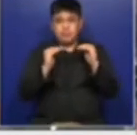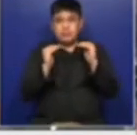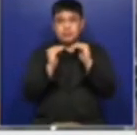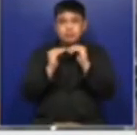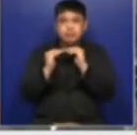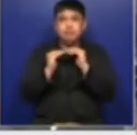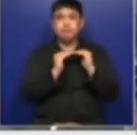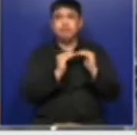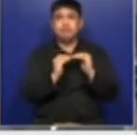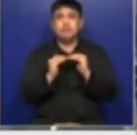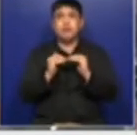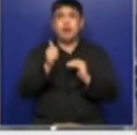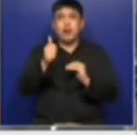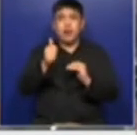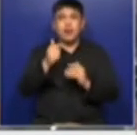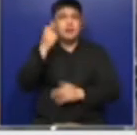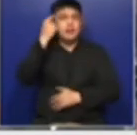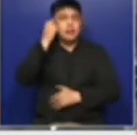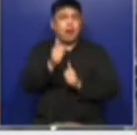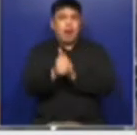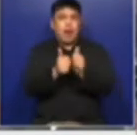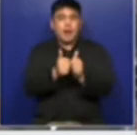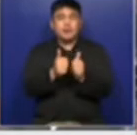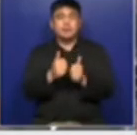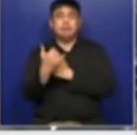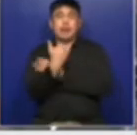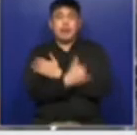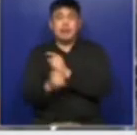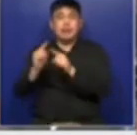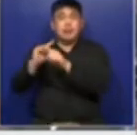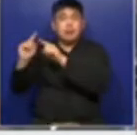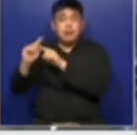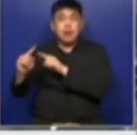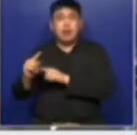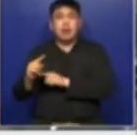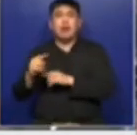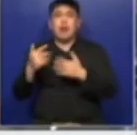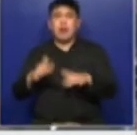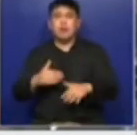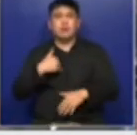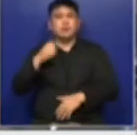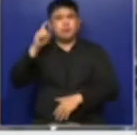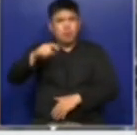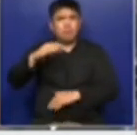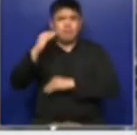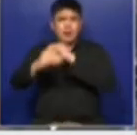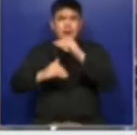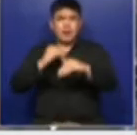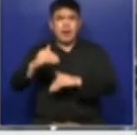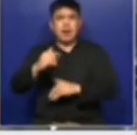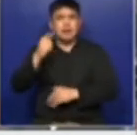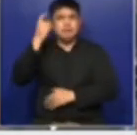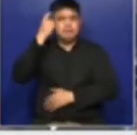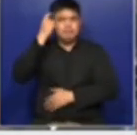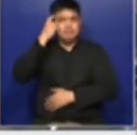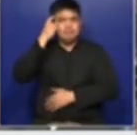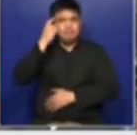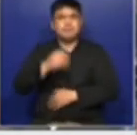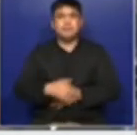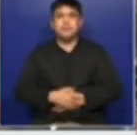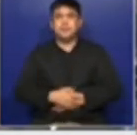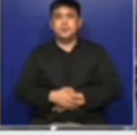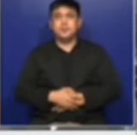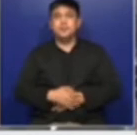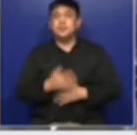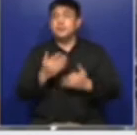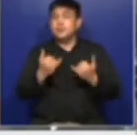ครับเราต้องแข่งขันประเทศอื่นแต่เราอย่าลืมเรื่องของการพัฒนาชนบทในภาพรวมด้วยนะครับ